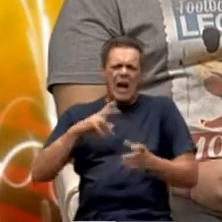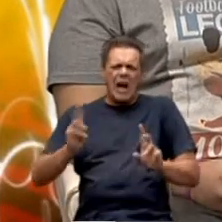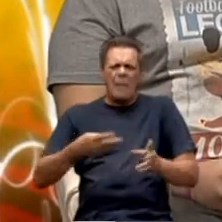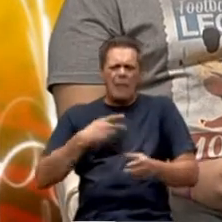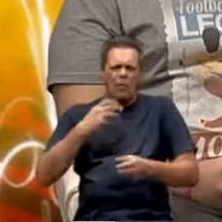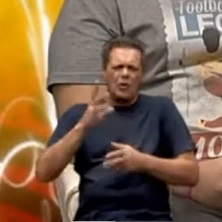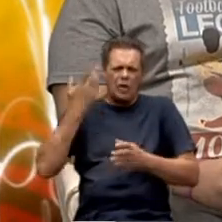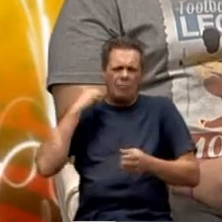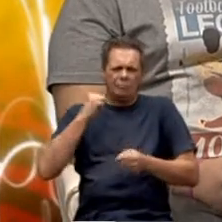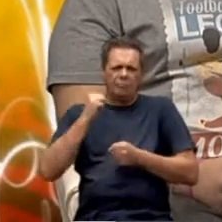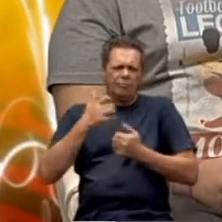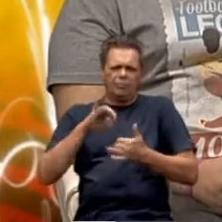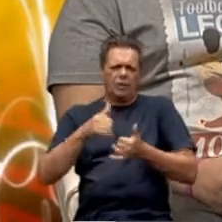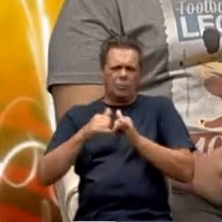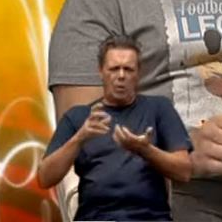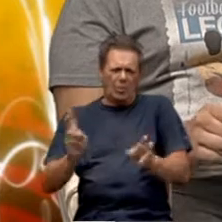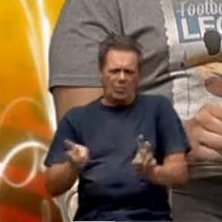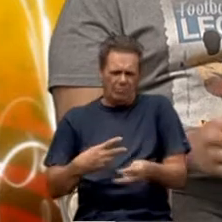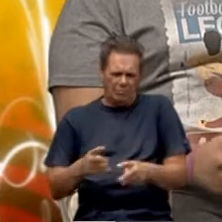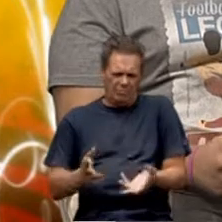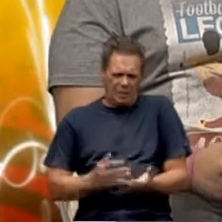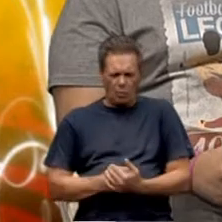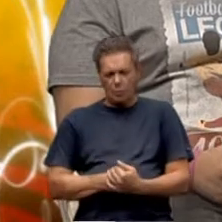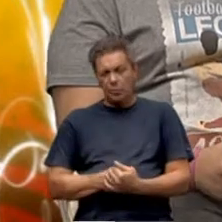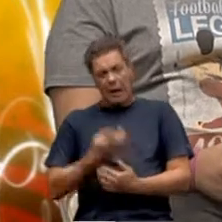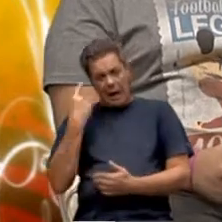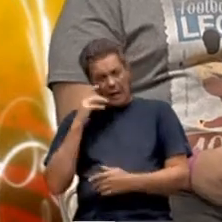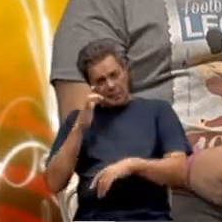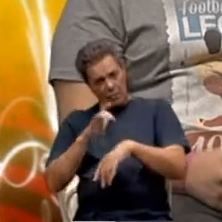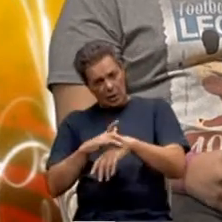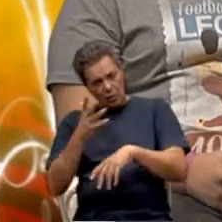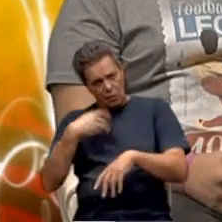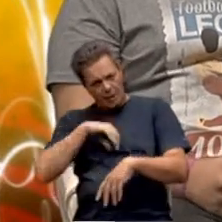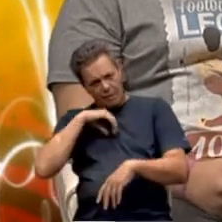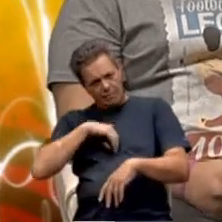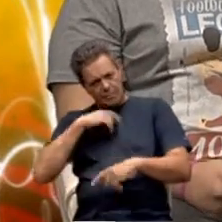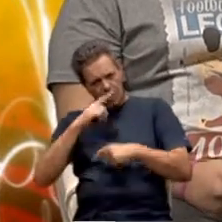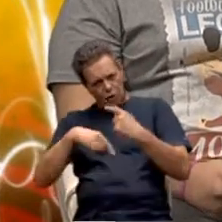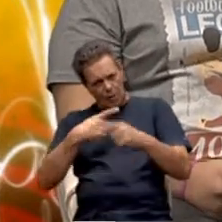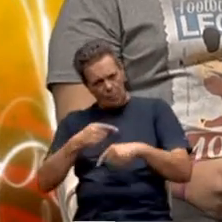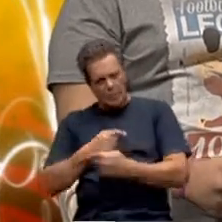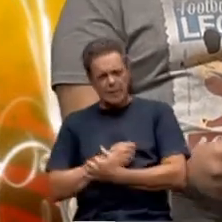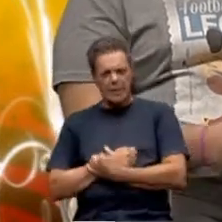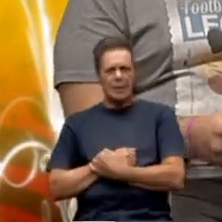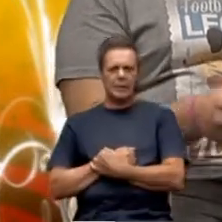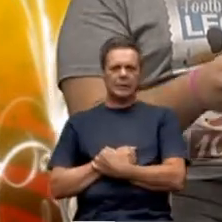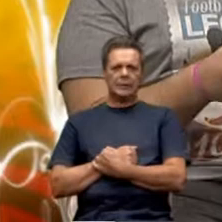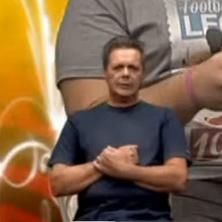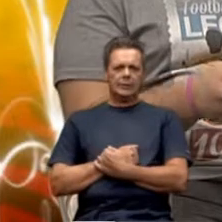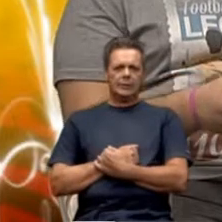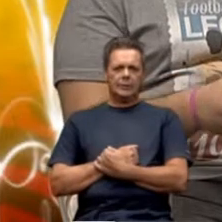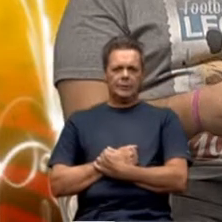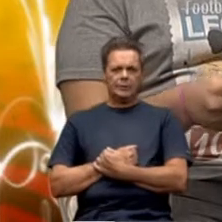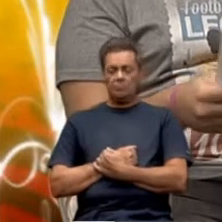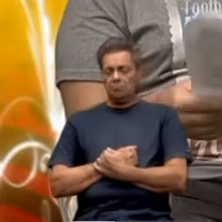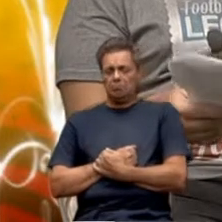ali... Ali da, više smo ciljane išli na te psihološke posljedice koje, ma mislim, mogu se